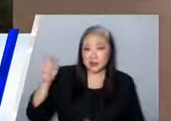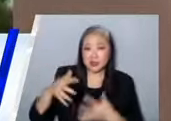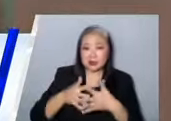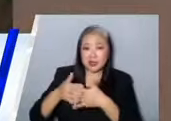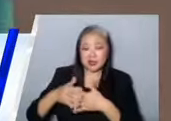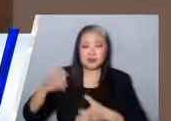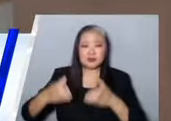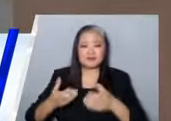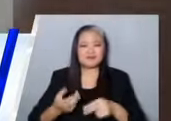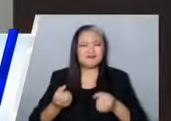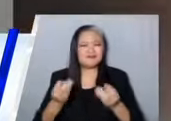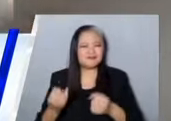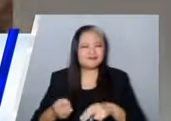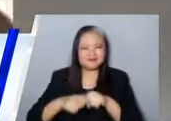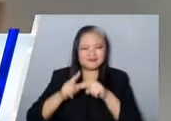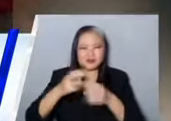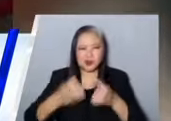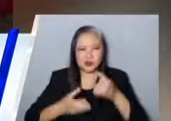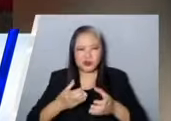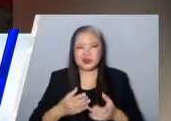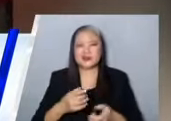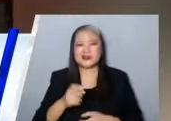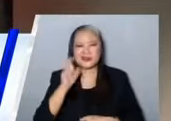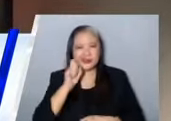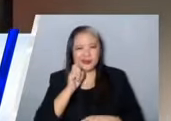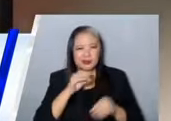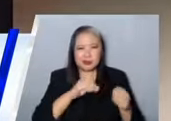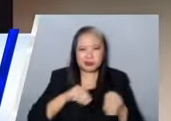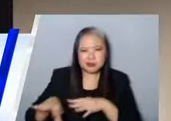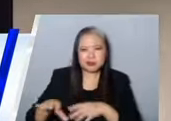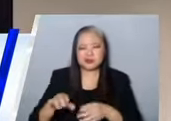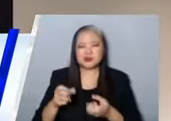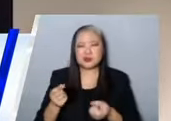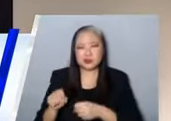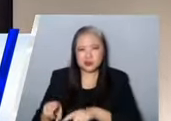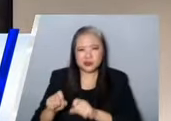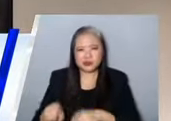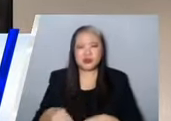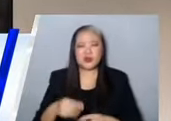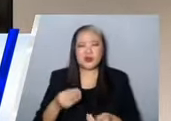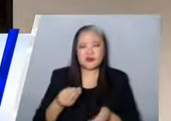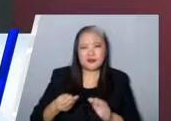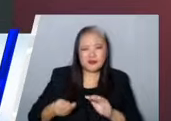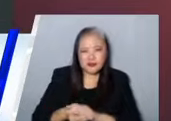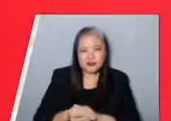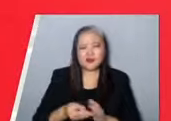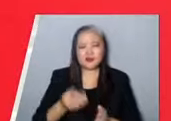sex trafficking, fraud and coercion, at bulk cash smuggling.